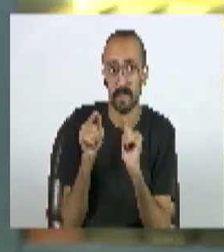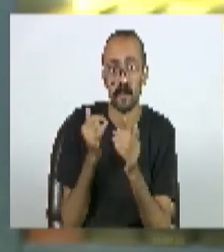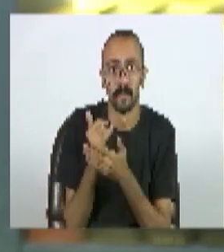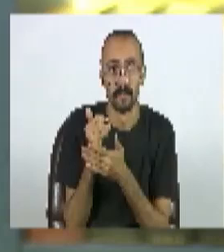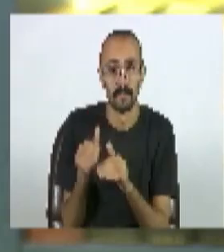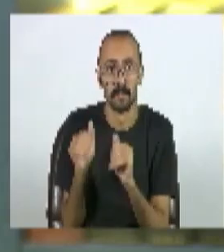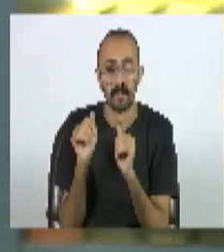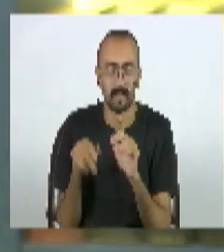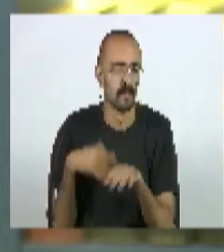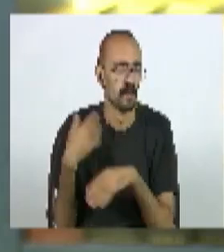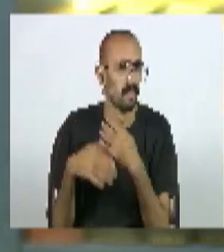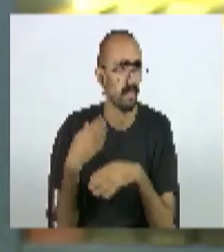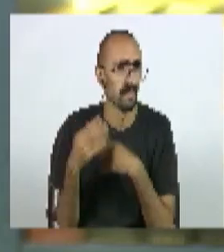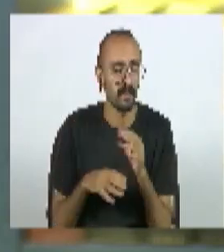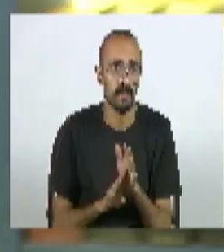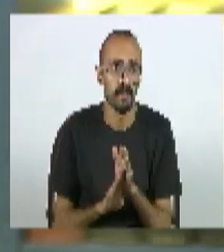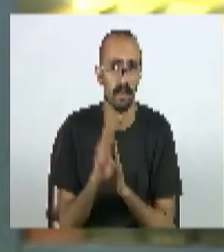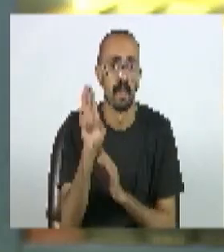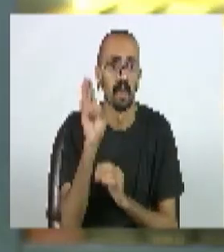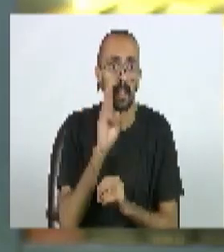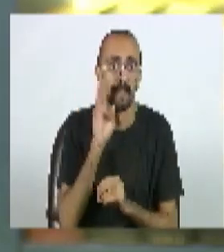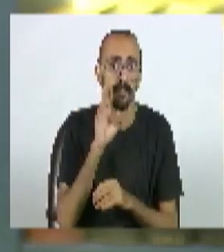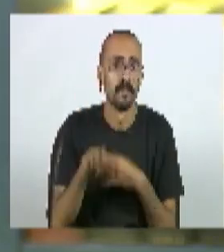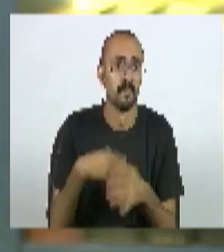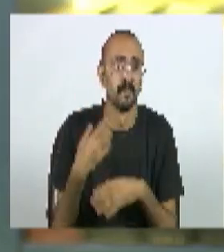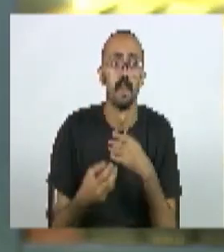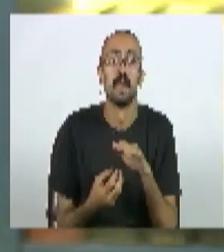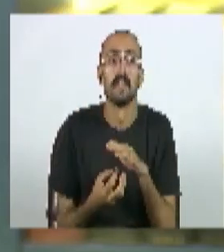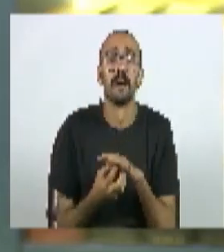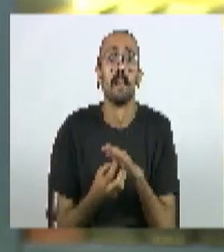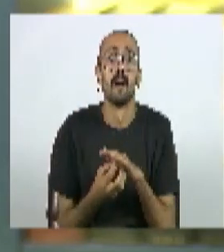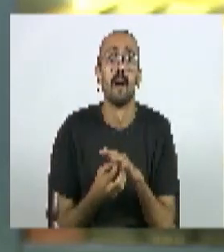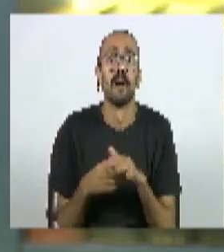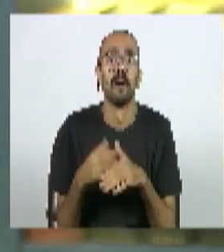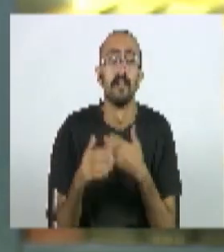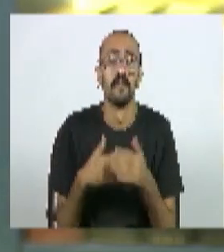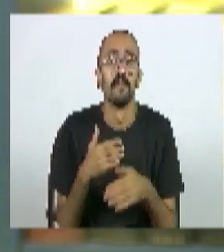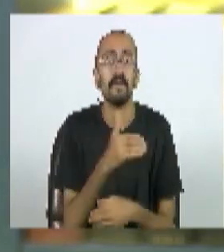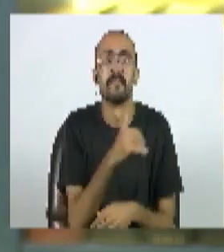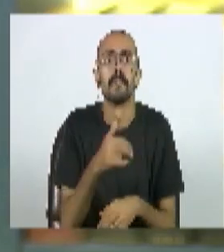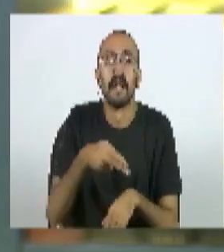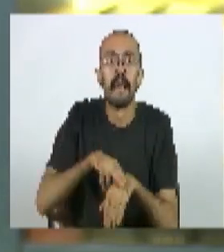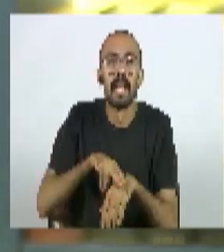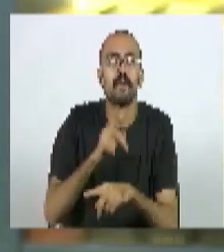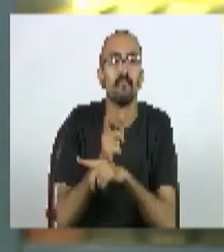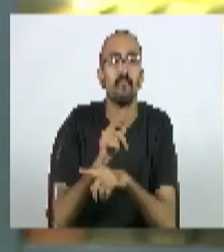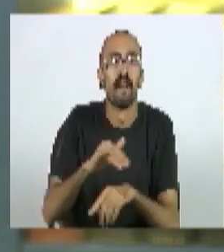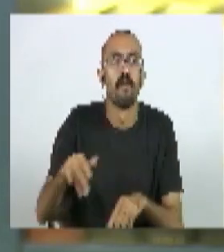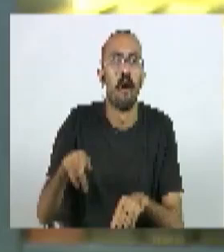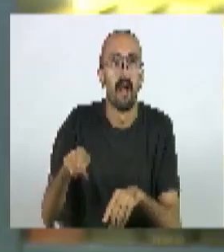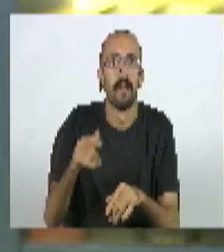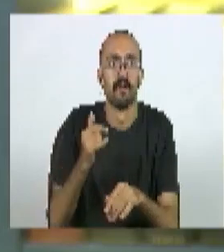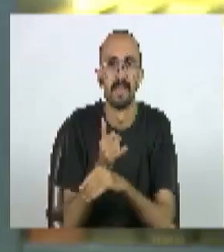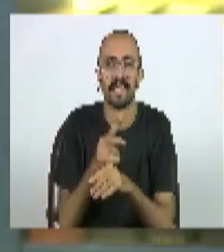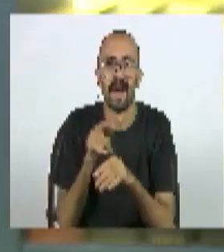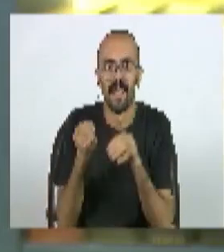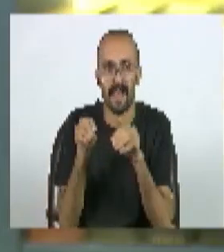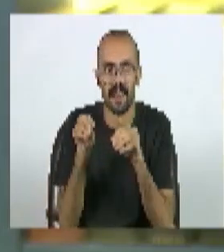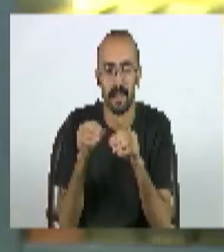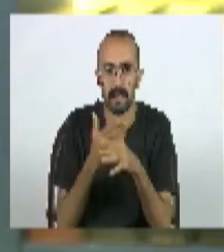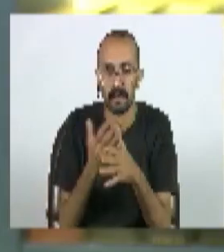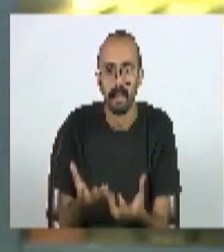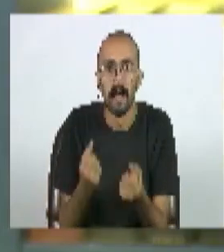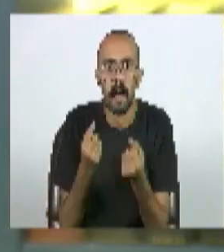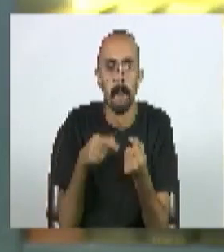المجتمعية ووصلوا مسيرة التعليم ودخلوا الجامعة عادوا مرة أخرى مدرسين أو